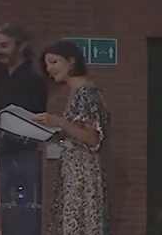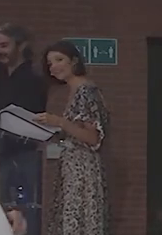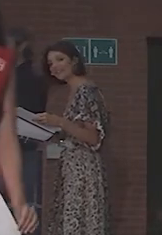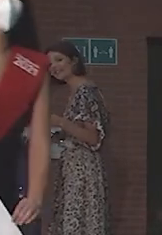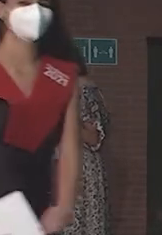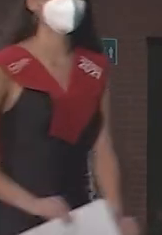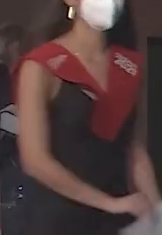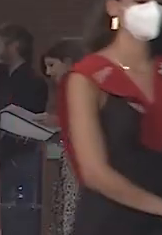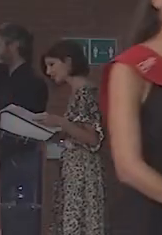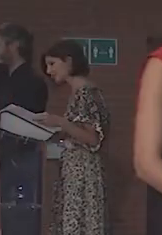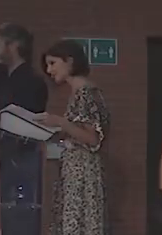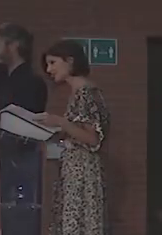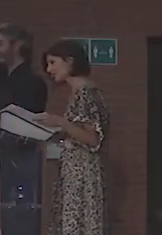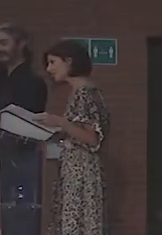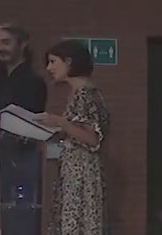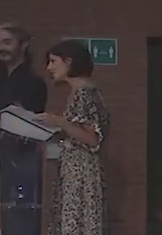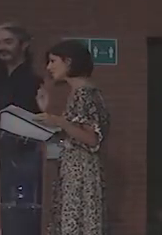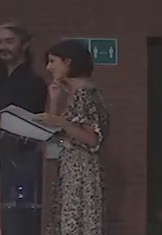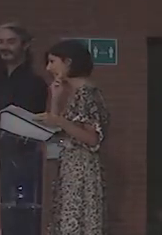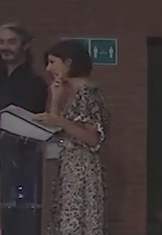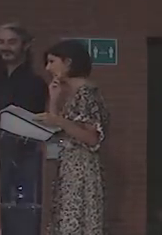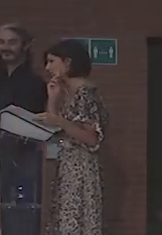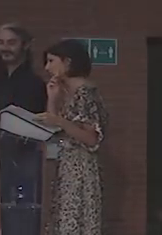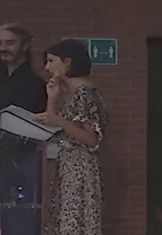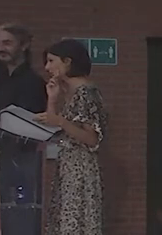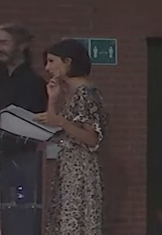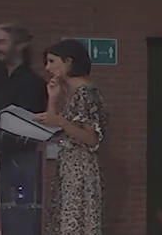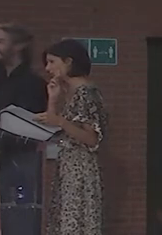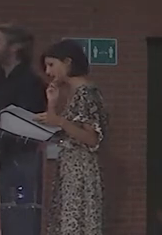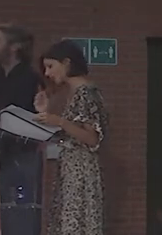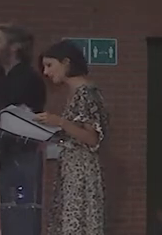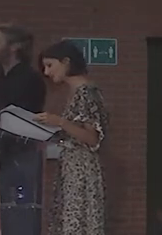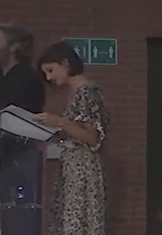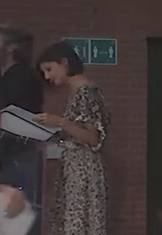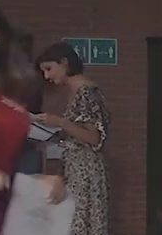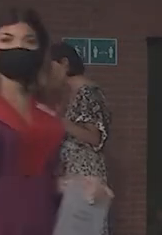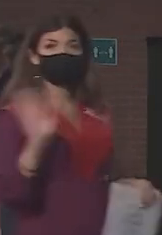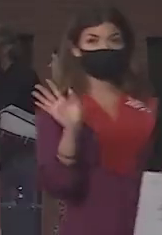L'Andrea Hernández Padilla. No estan decaient, no, els aplaudiments? A veure, a veure.